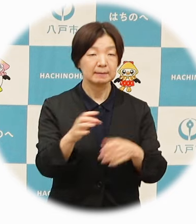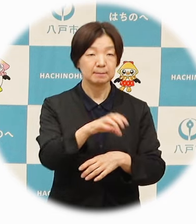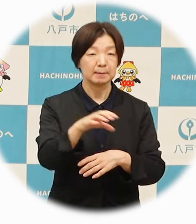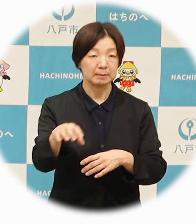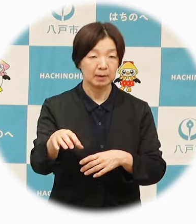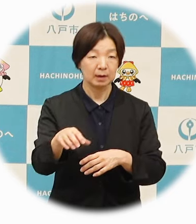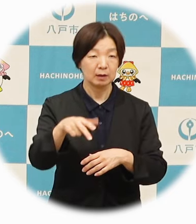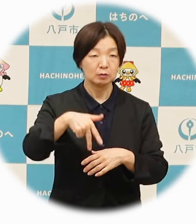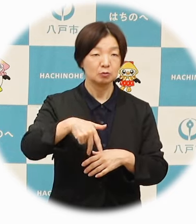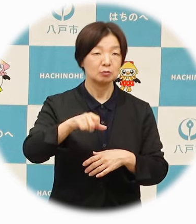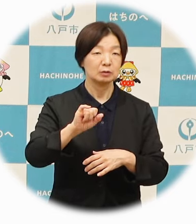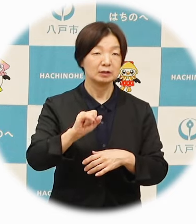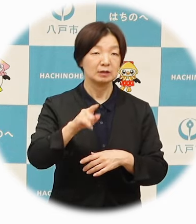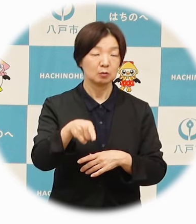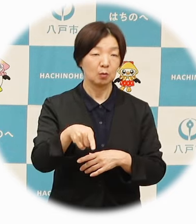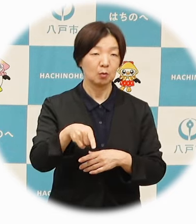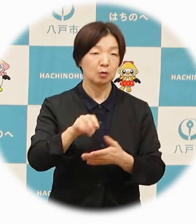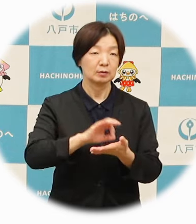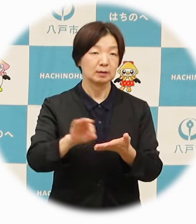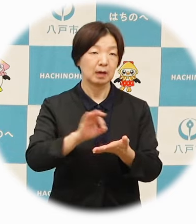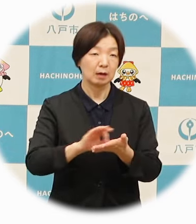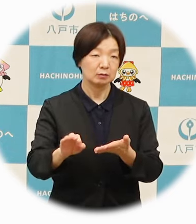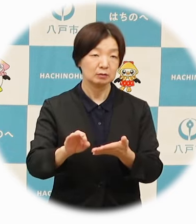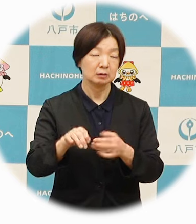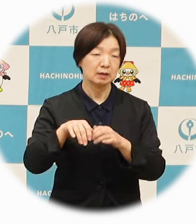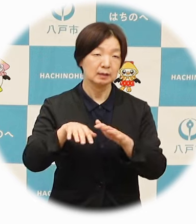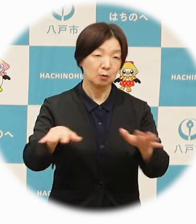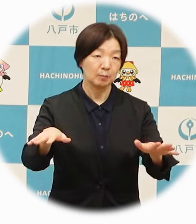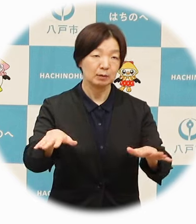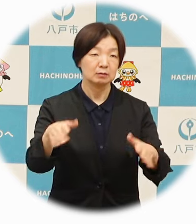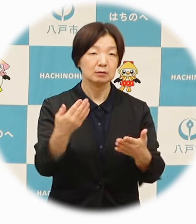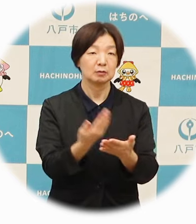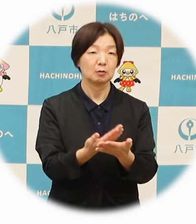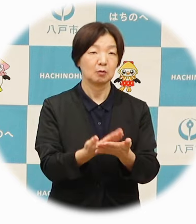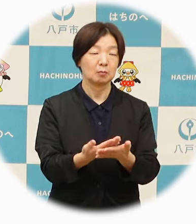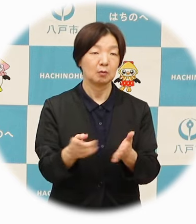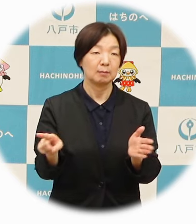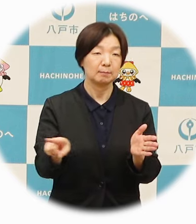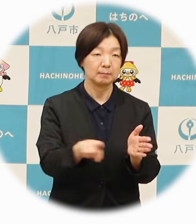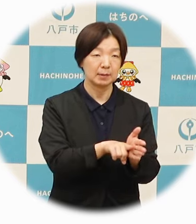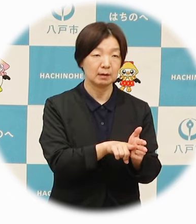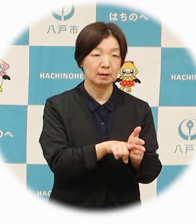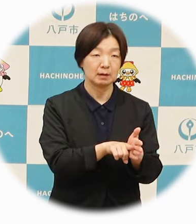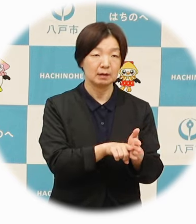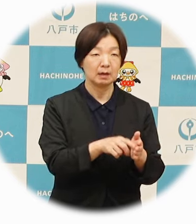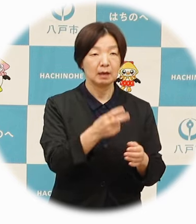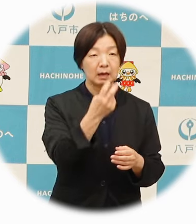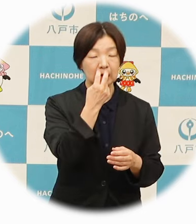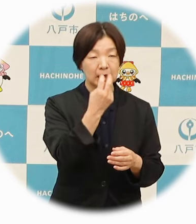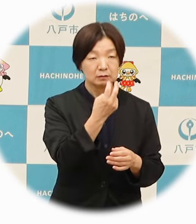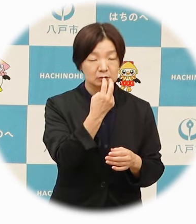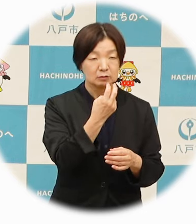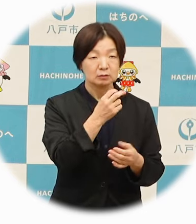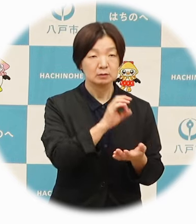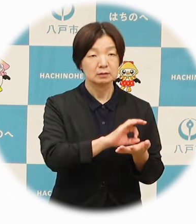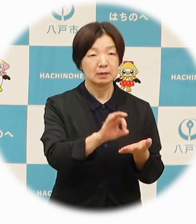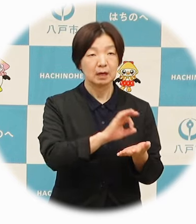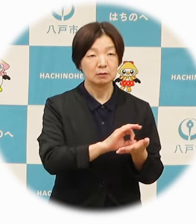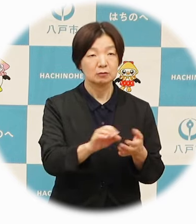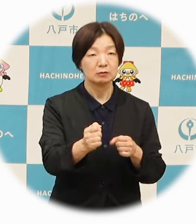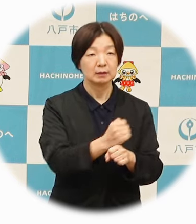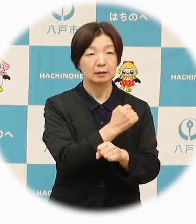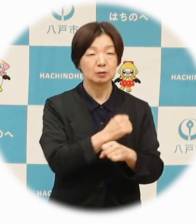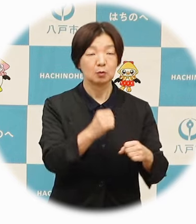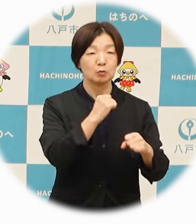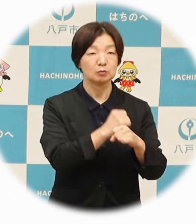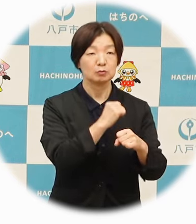に向けた取り組みについて要望してきたところでありますが、 LNG の利活用による産業